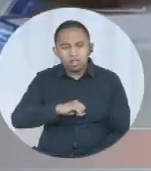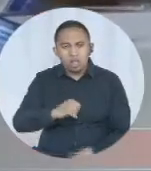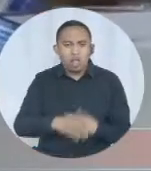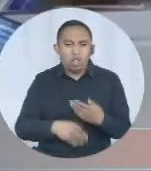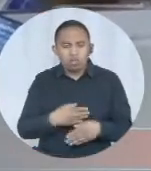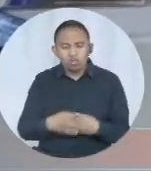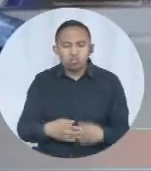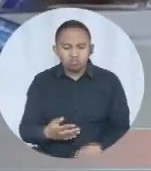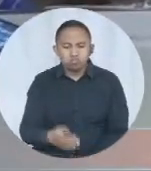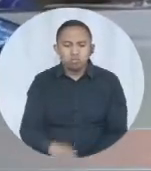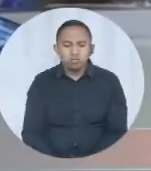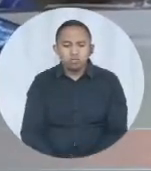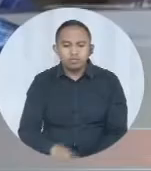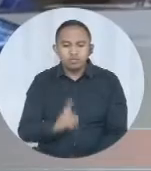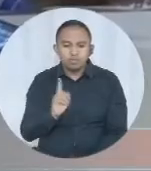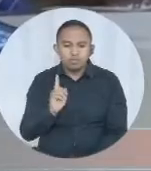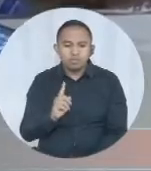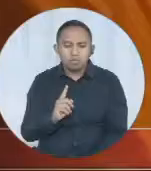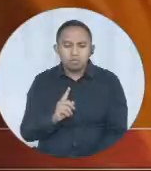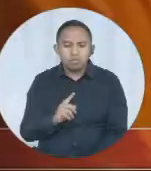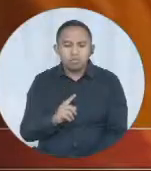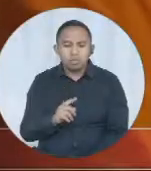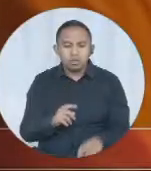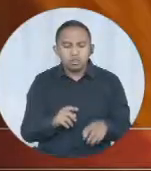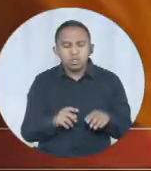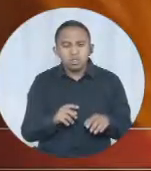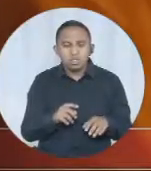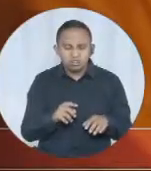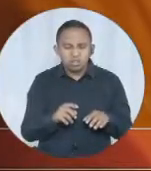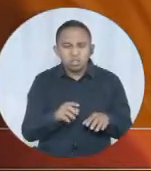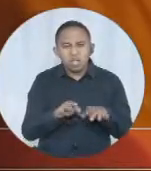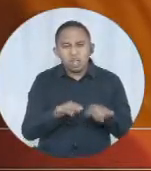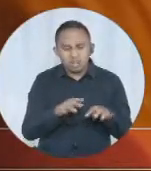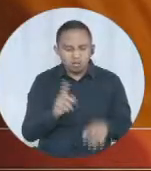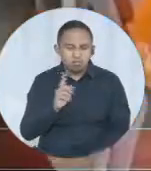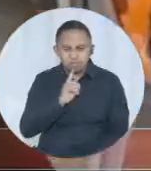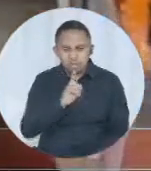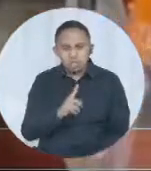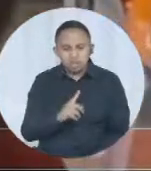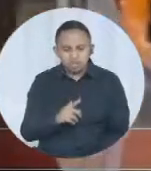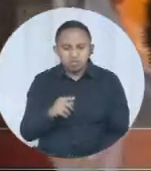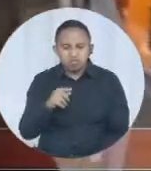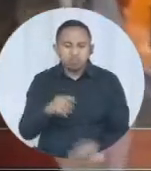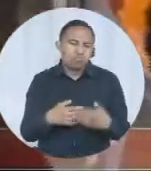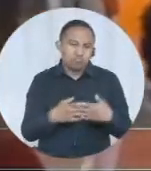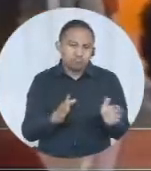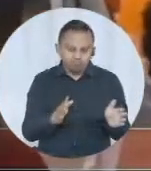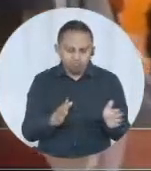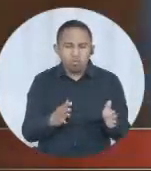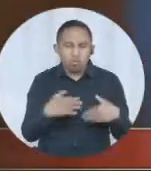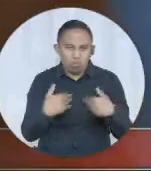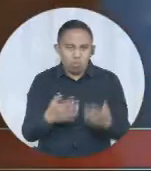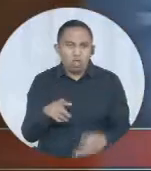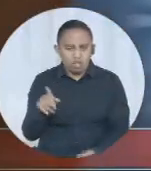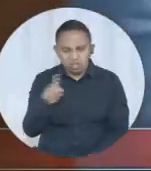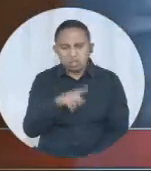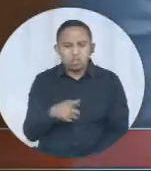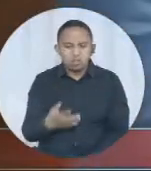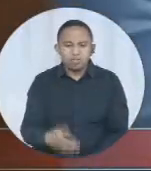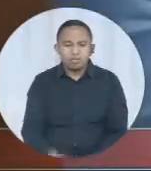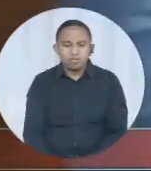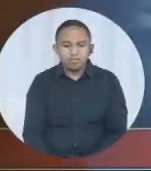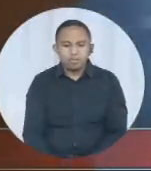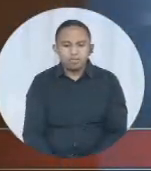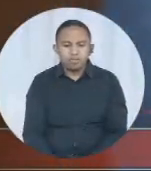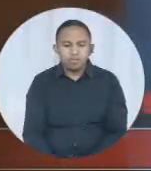izao. Nambarany mpitantsoratra nasionalin'ny antoko fa misokatra ho an'ny rehetra ny varavaran'ny antoko TGV. Raha